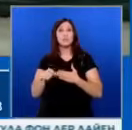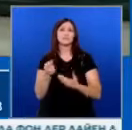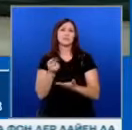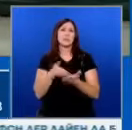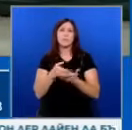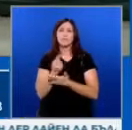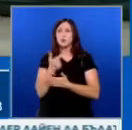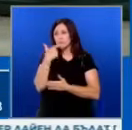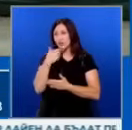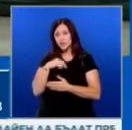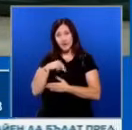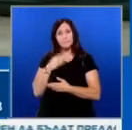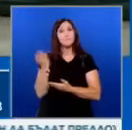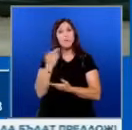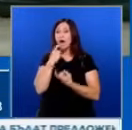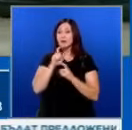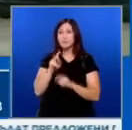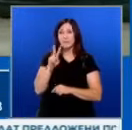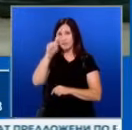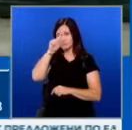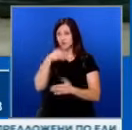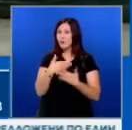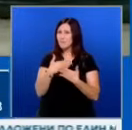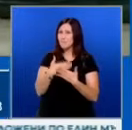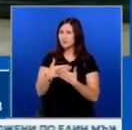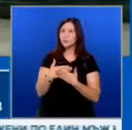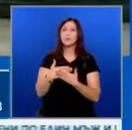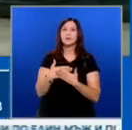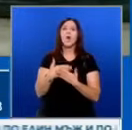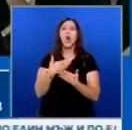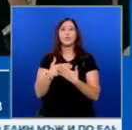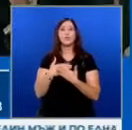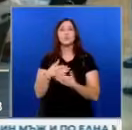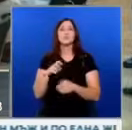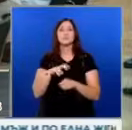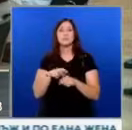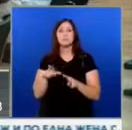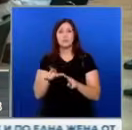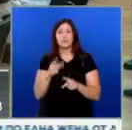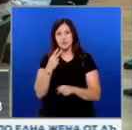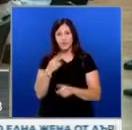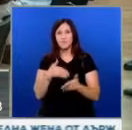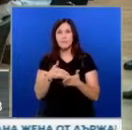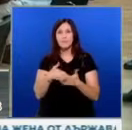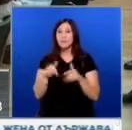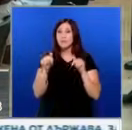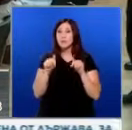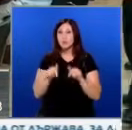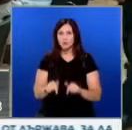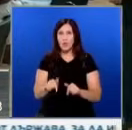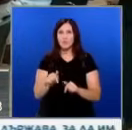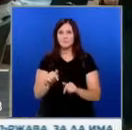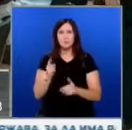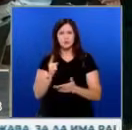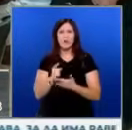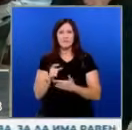бяха разпитани и две момичета, които са били в близки отношения с Димитър Малинов. Чуйте. Въпреки настояванията на